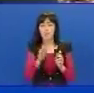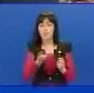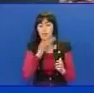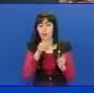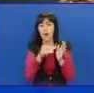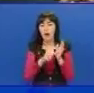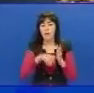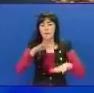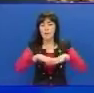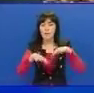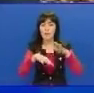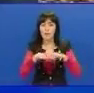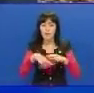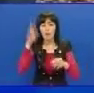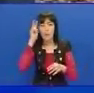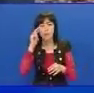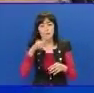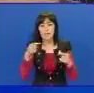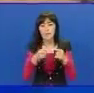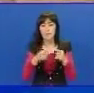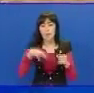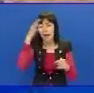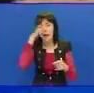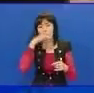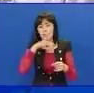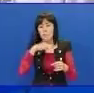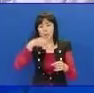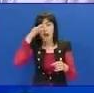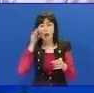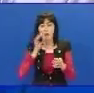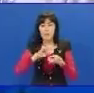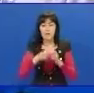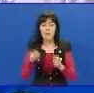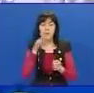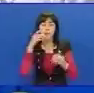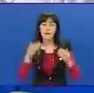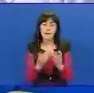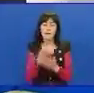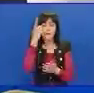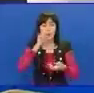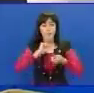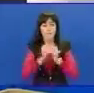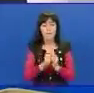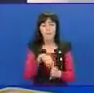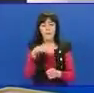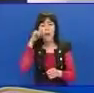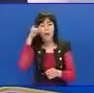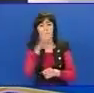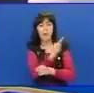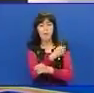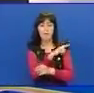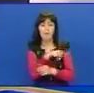60% практикалық тұрғыда білім алуда. Негізгі немістердің әдіс алынған. Жастар жаңа технологияларды меңгеруде. Мал дәрігерлік зертханада